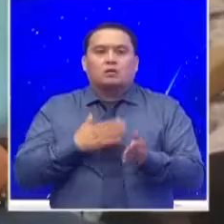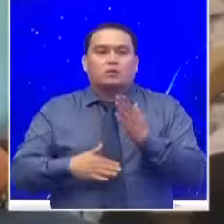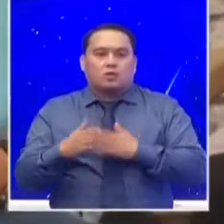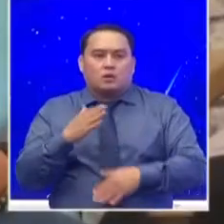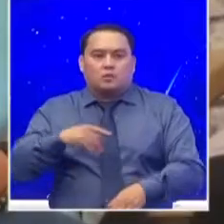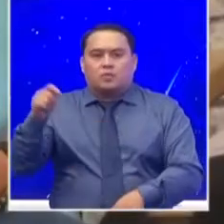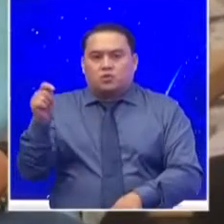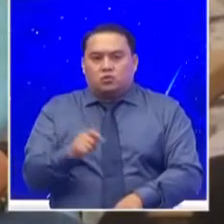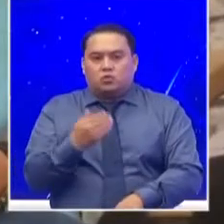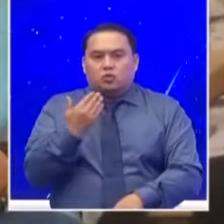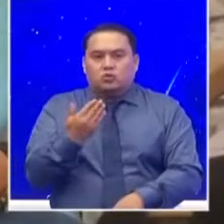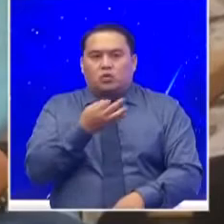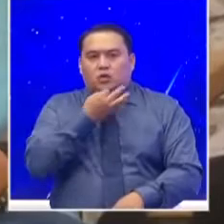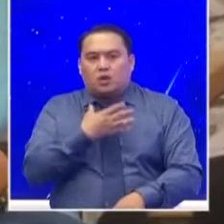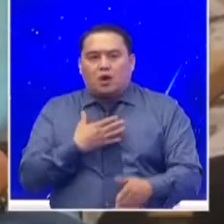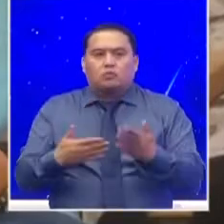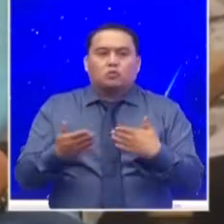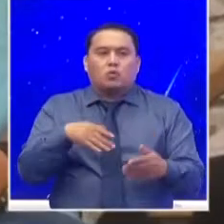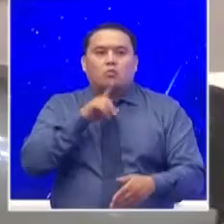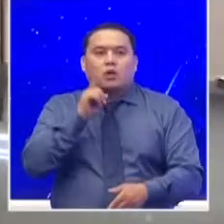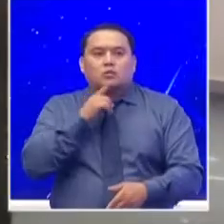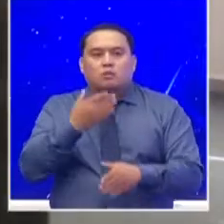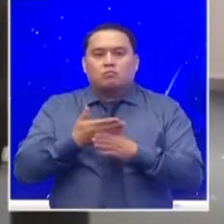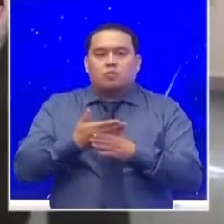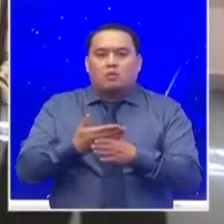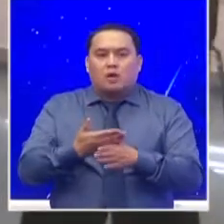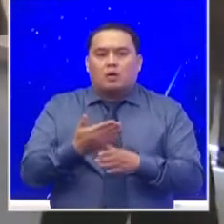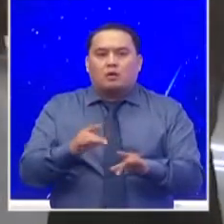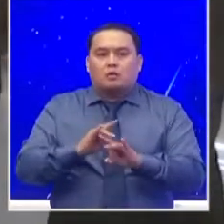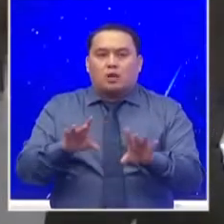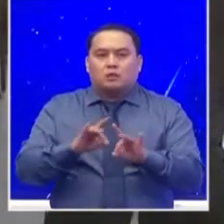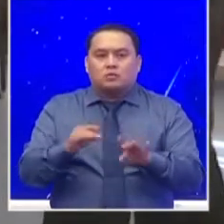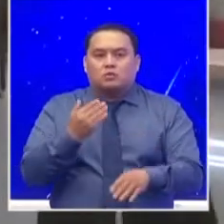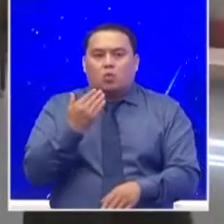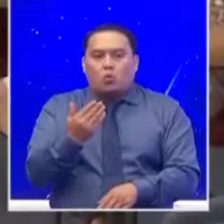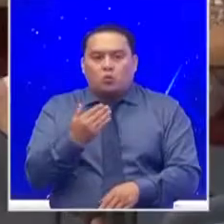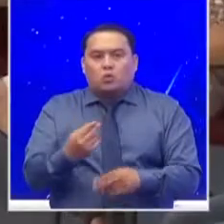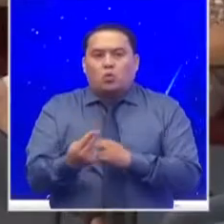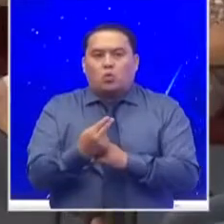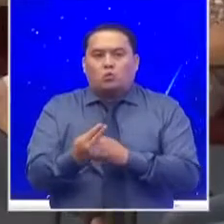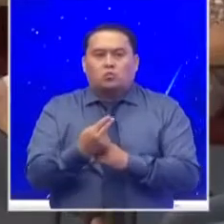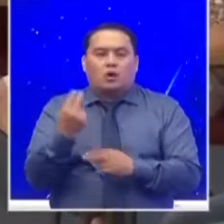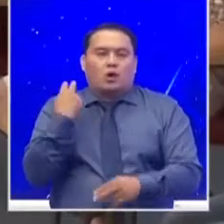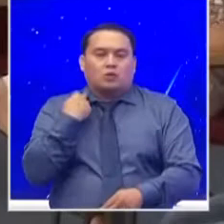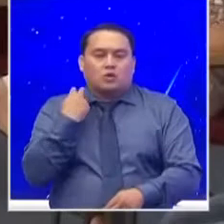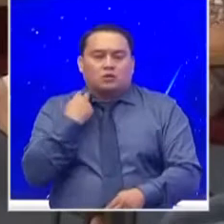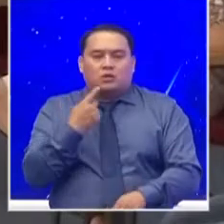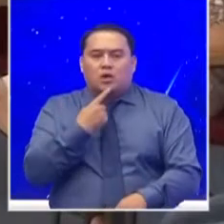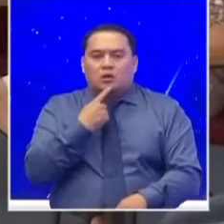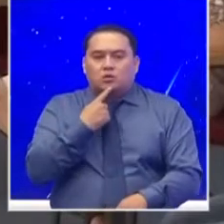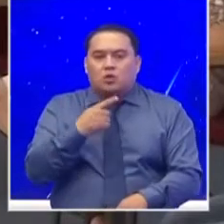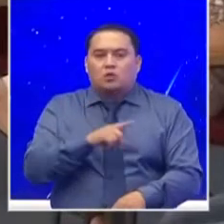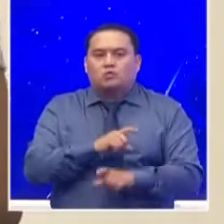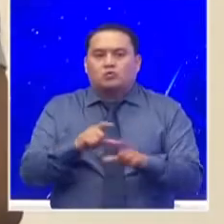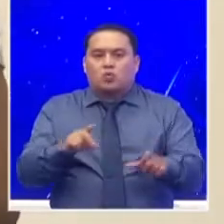приду еще раз. Мне нравится общаться с молодежью и помогать им», – рассказывает он. К слову, преподаватель из НИШ не первый иностранный спикер в